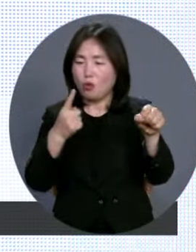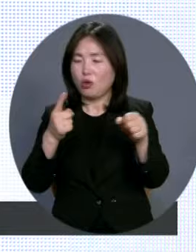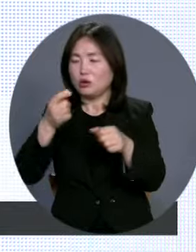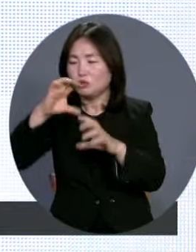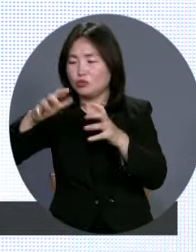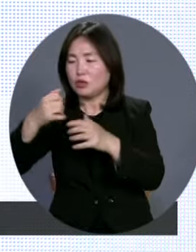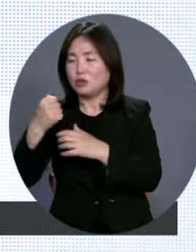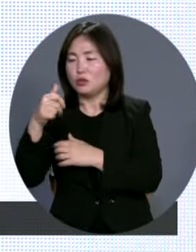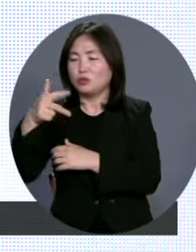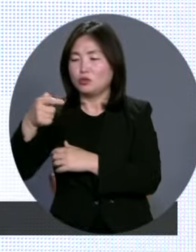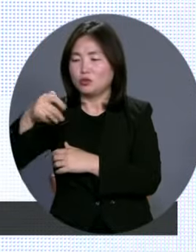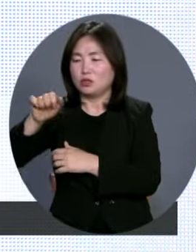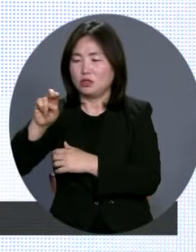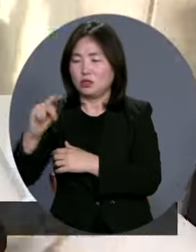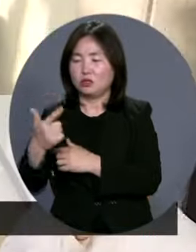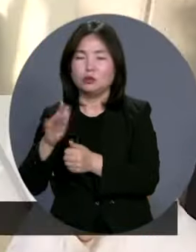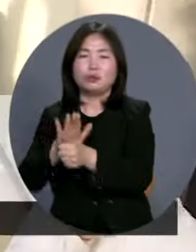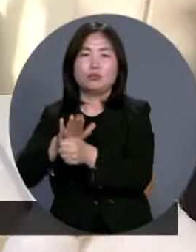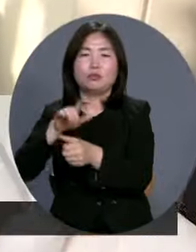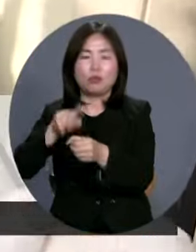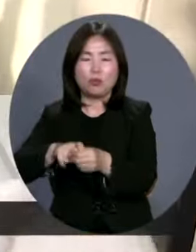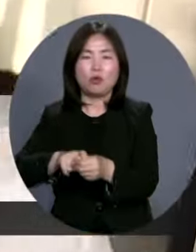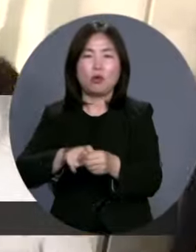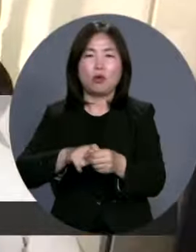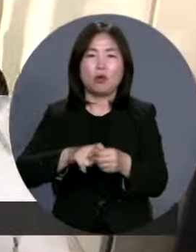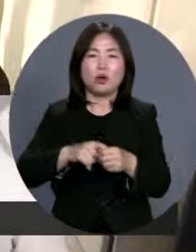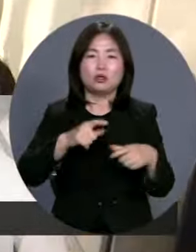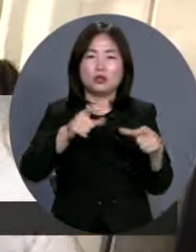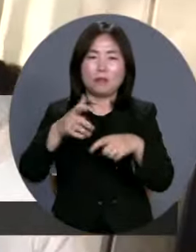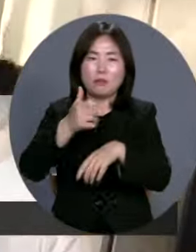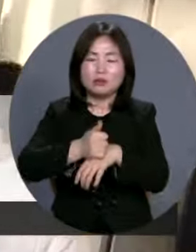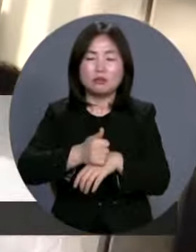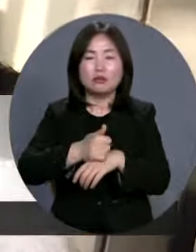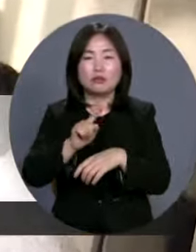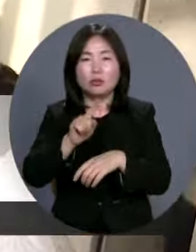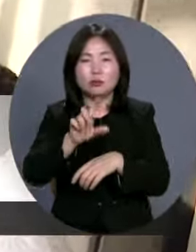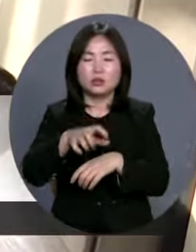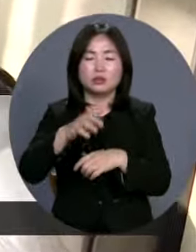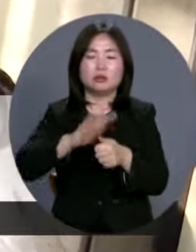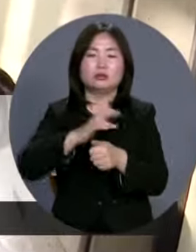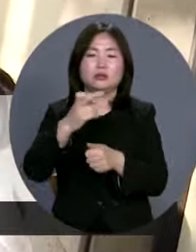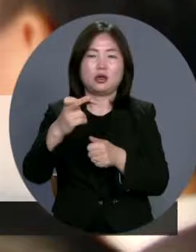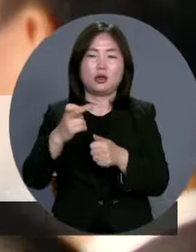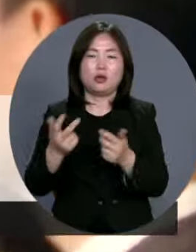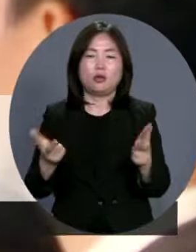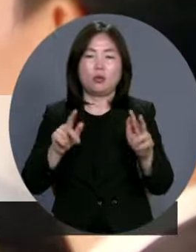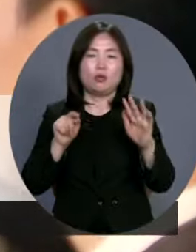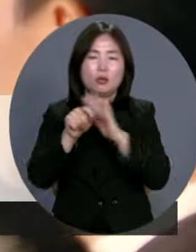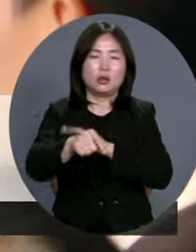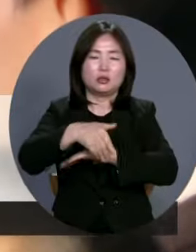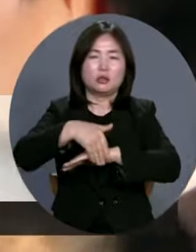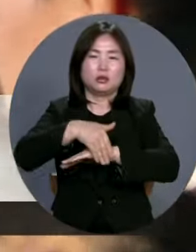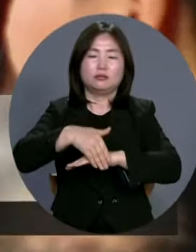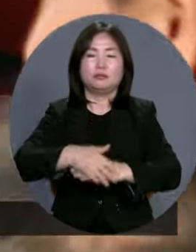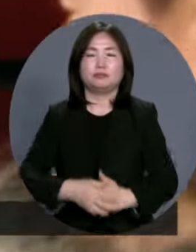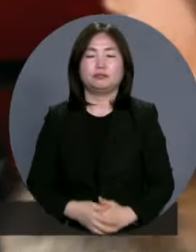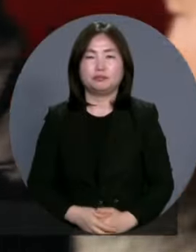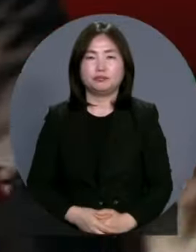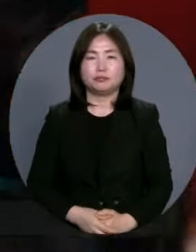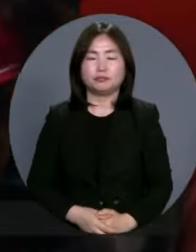국민의 조지연 후보를 지원하기 위해 지역 마지막 일정으로 경산 공설시장을 방문할